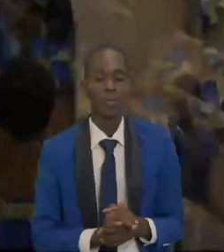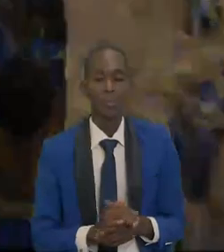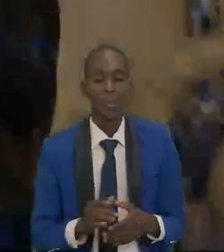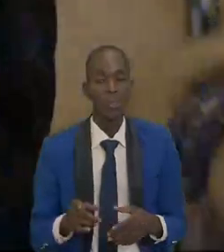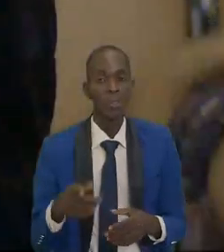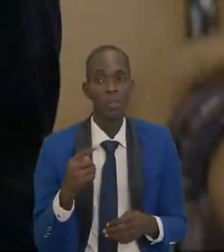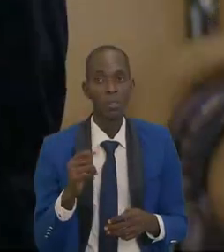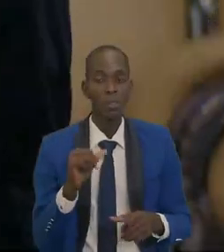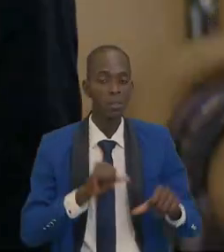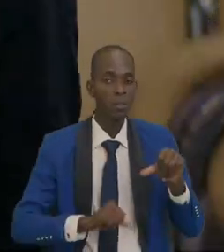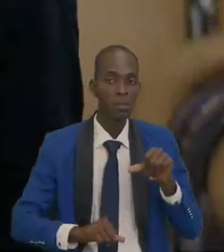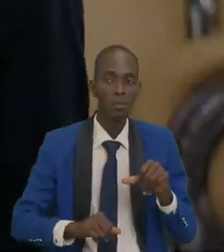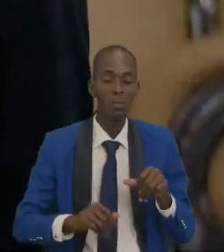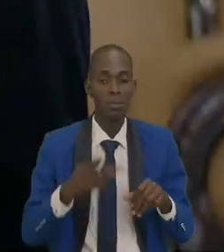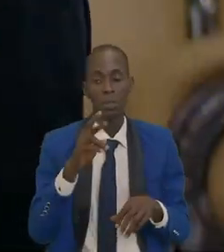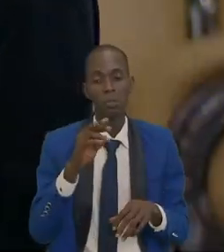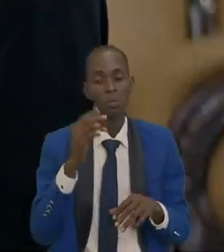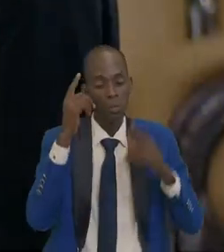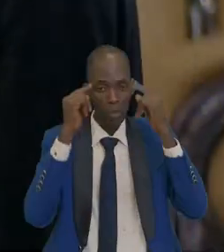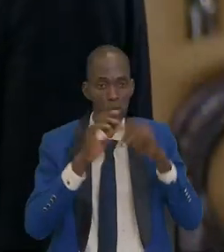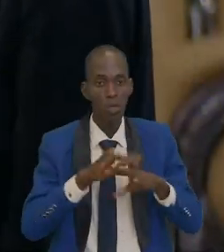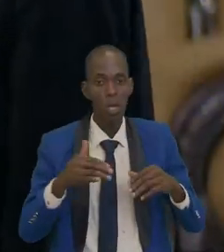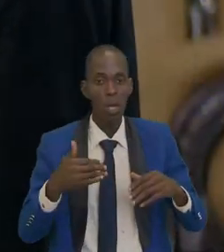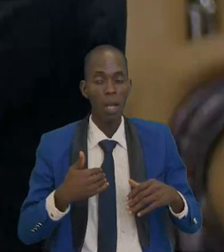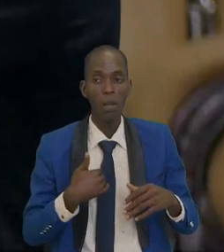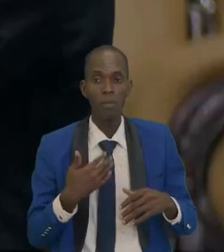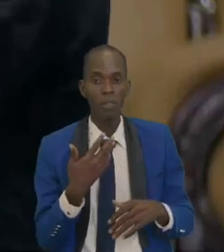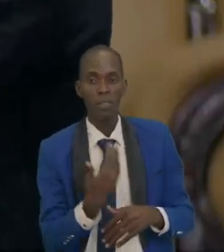Nous n'avons pas les matériaux pour construire un pont.